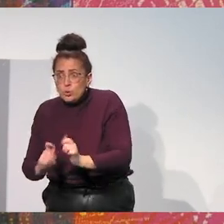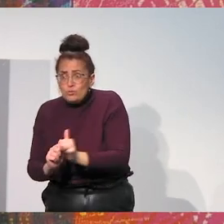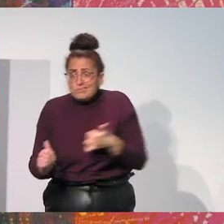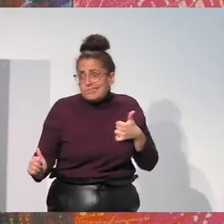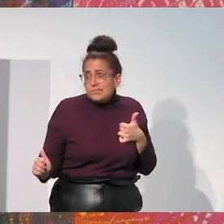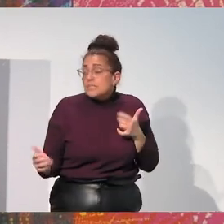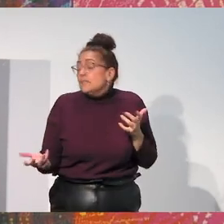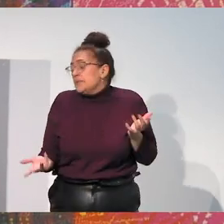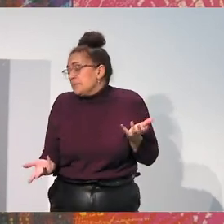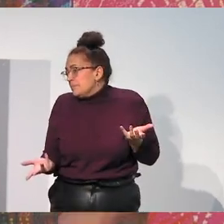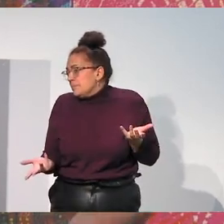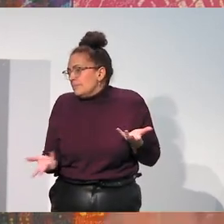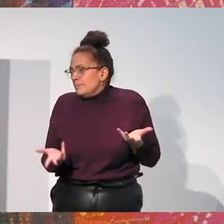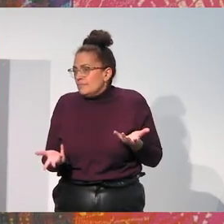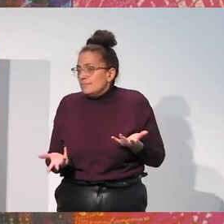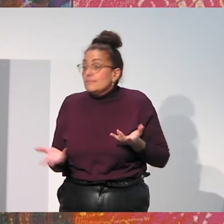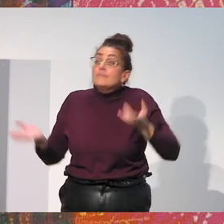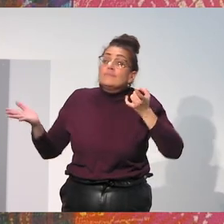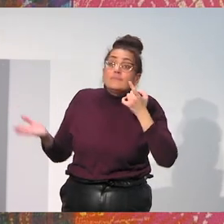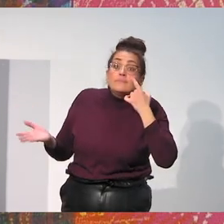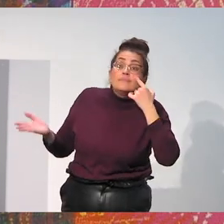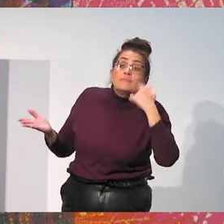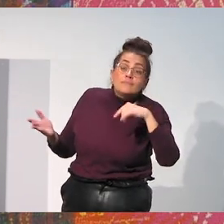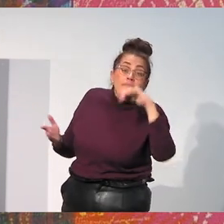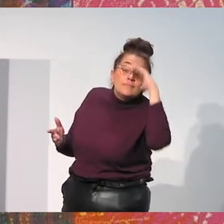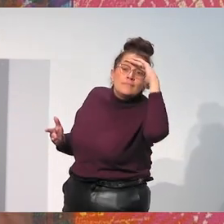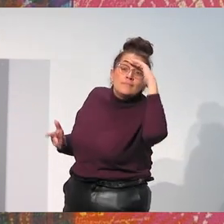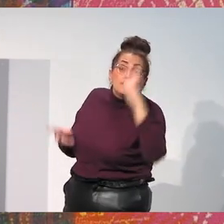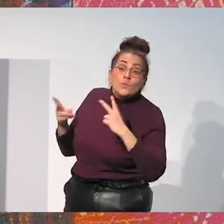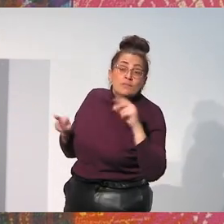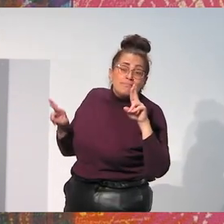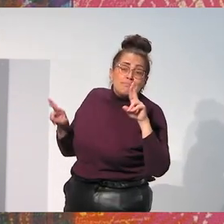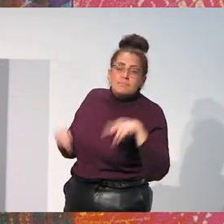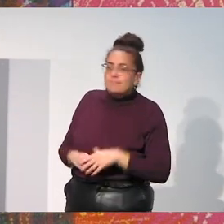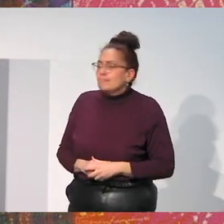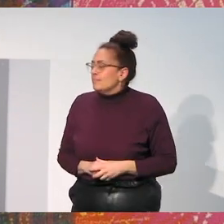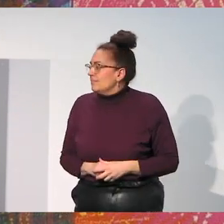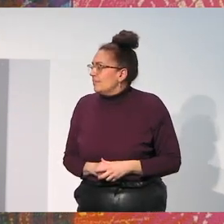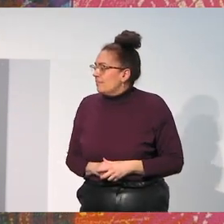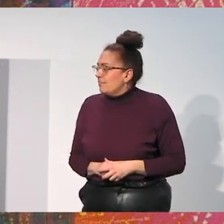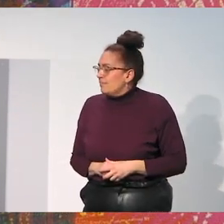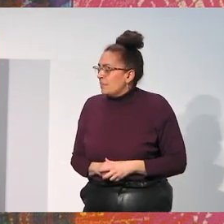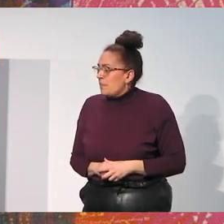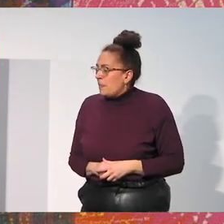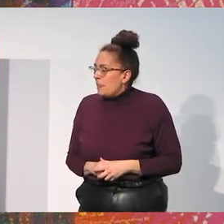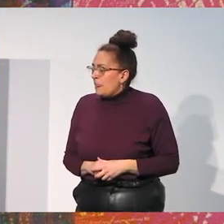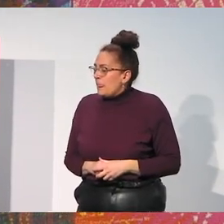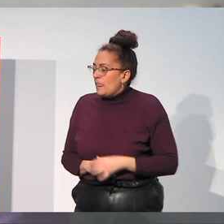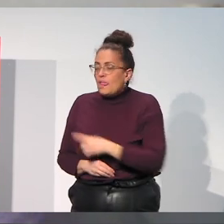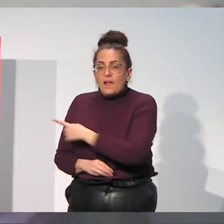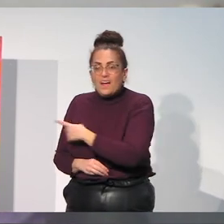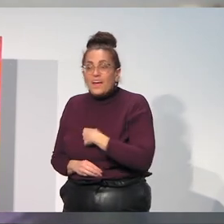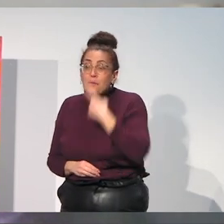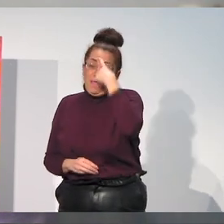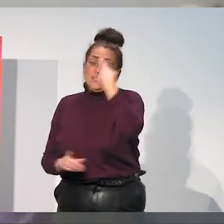coup, c'est peut-être qu'un jour, ça arrivera, et on l'espère. Bon, moi, je trouvais Emma très optimiste. Moi, je